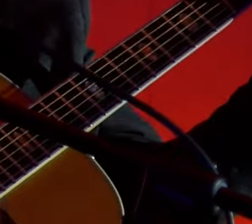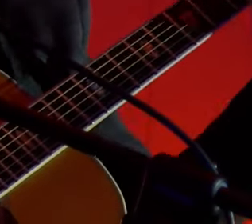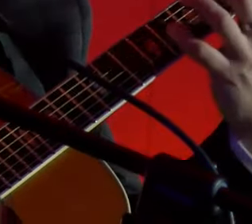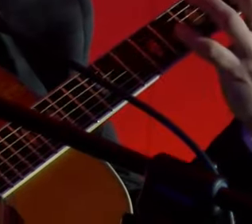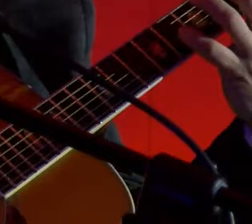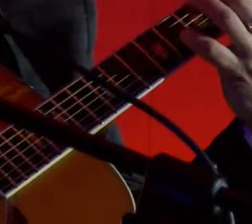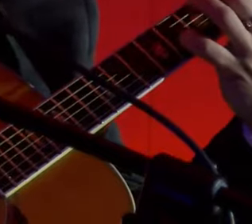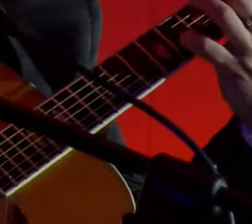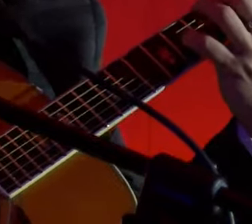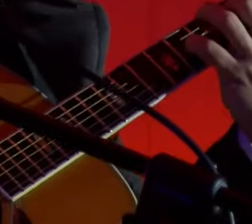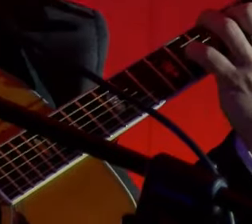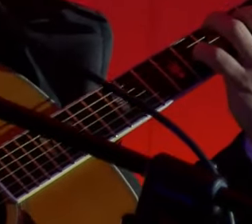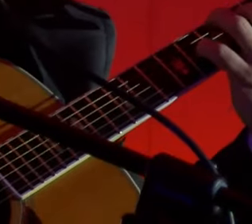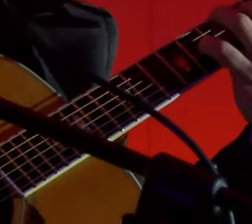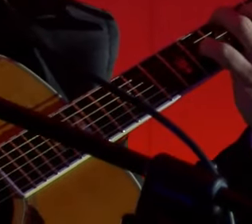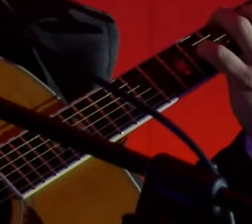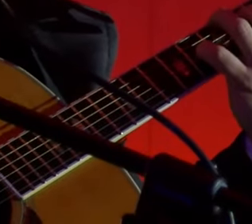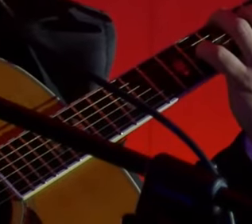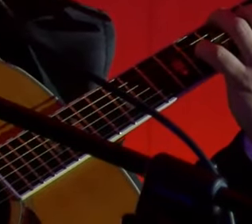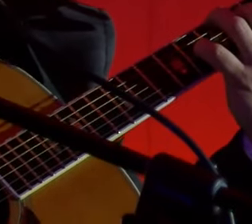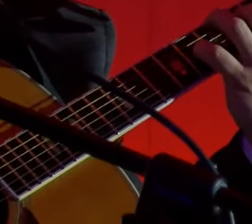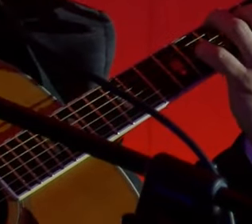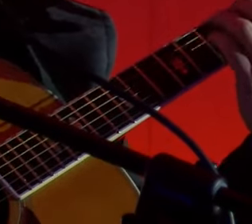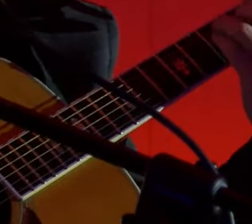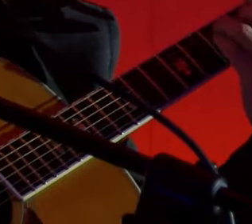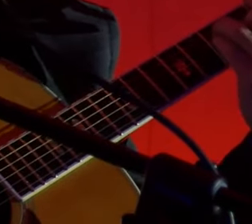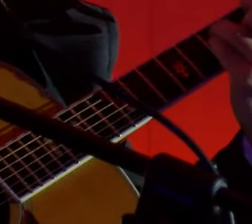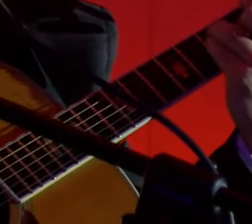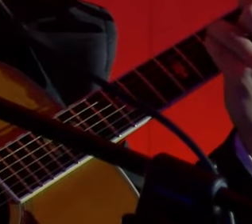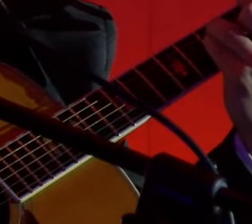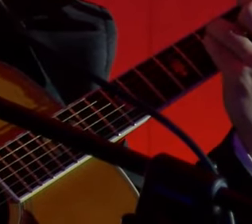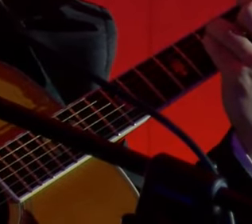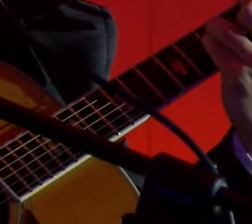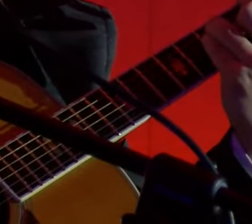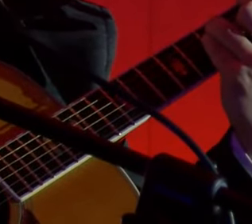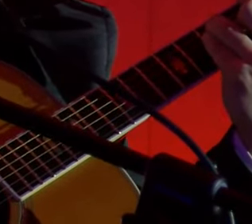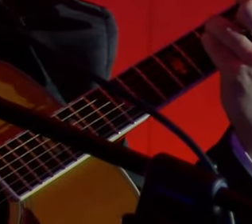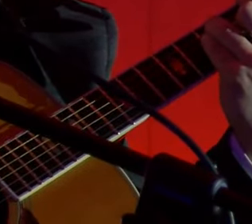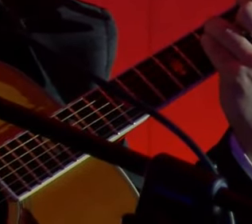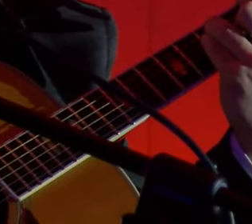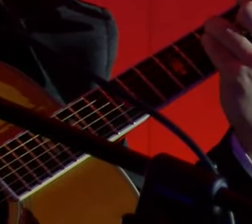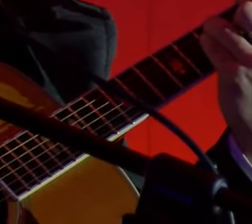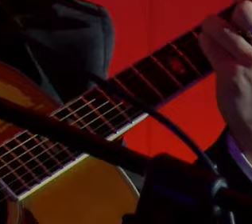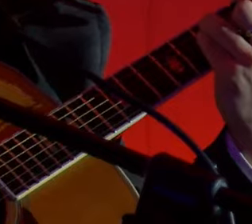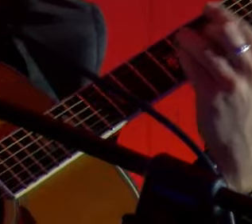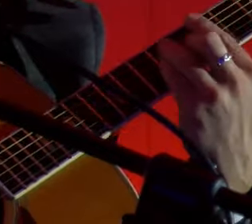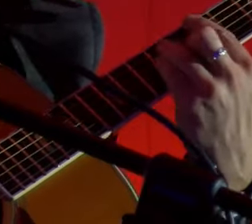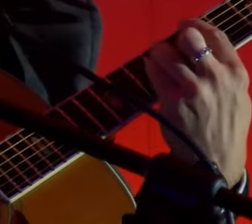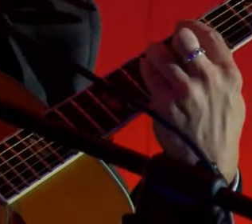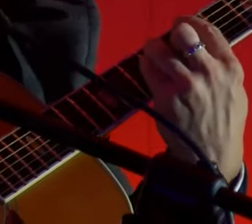ocean bez dna. Wielka jest wierność Twa.